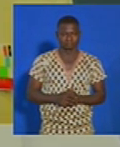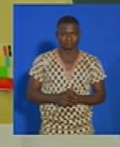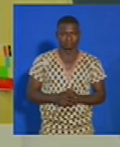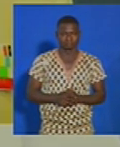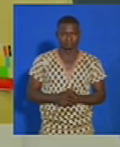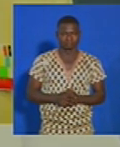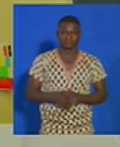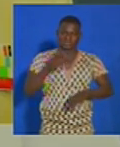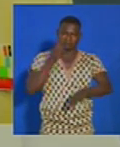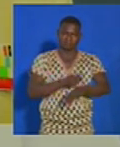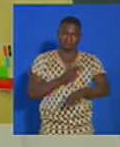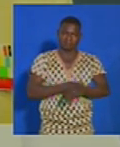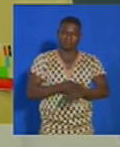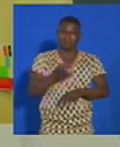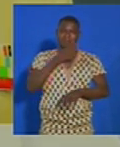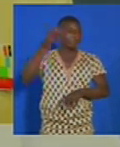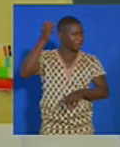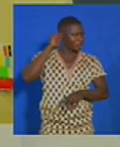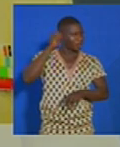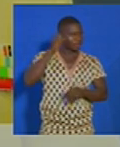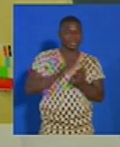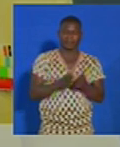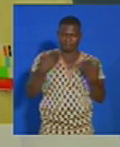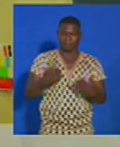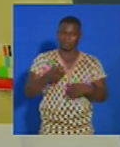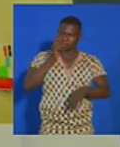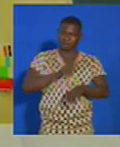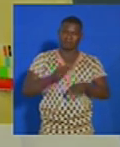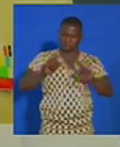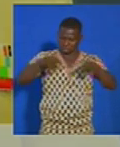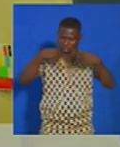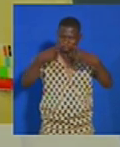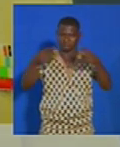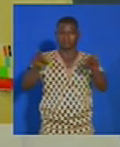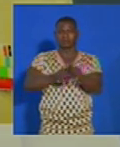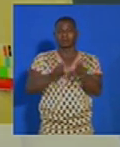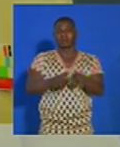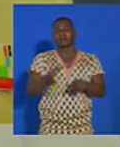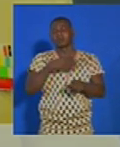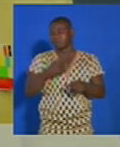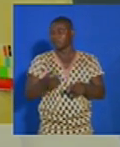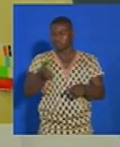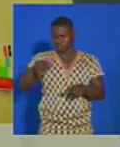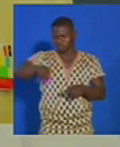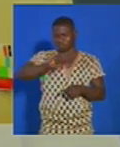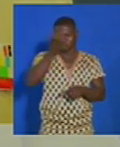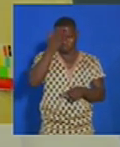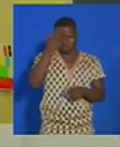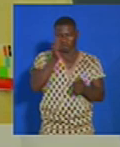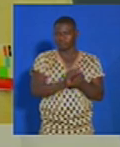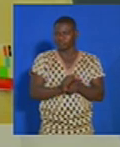héros, l'heure a sonné. Il est temps d'avancer comme vous l'avez toujours fait, d'un pas ferme et d'y